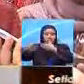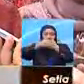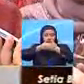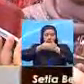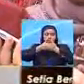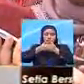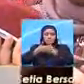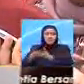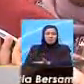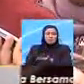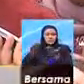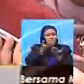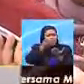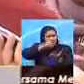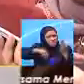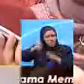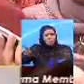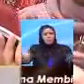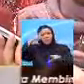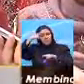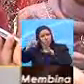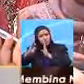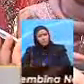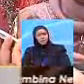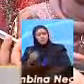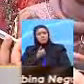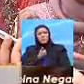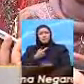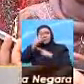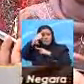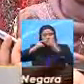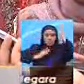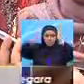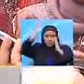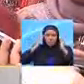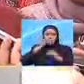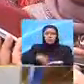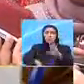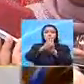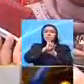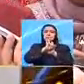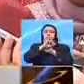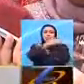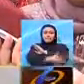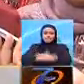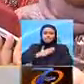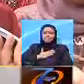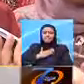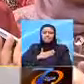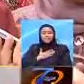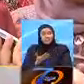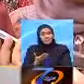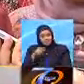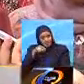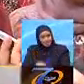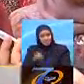buat untuk bangsa sendiri, untuk Malaysia dan identiti kenegaraan kita. Inilah yang dapat